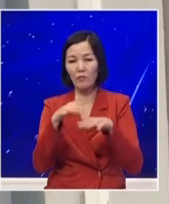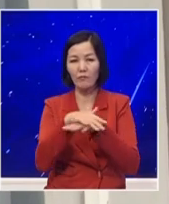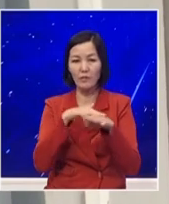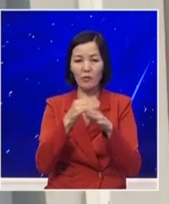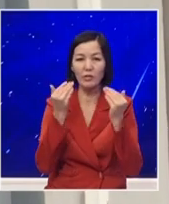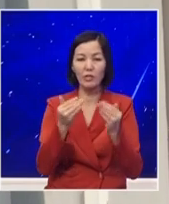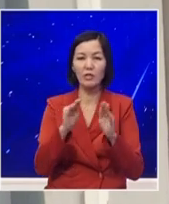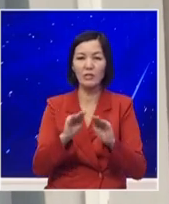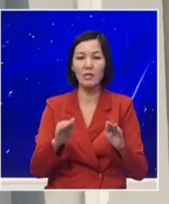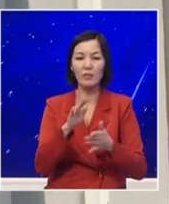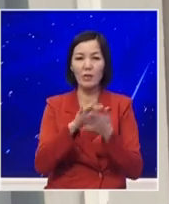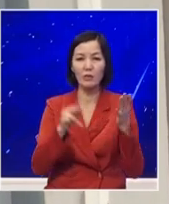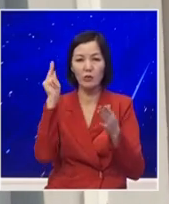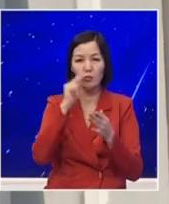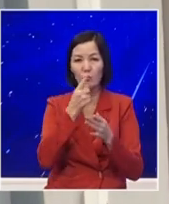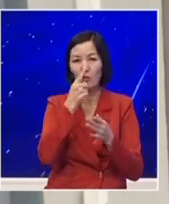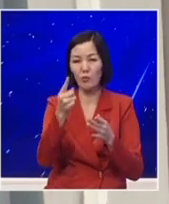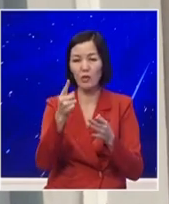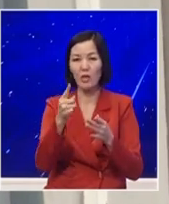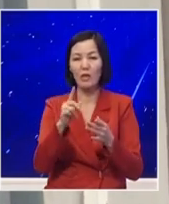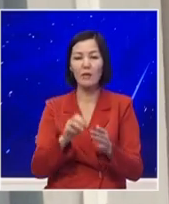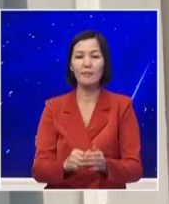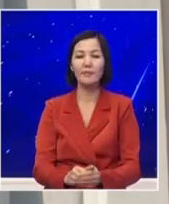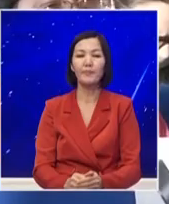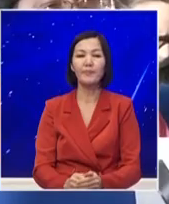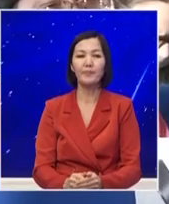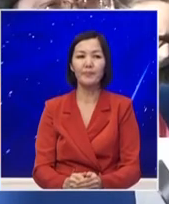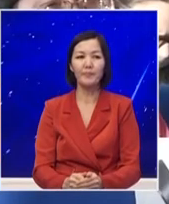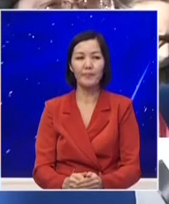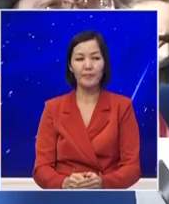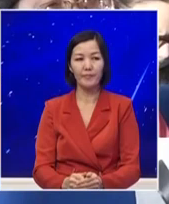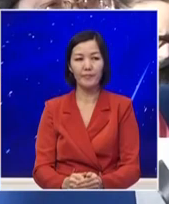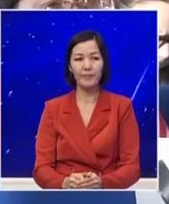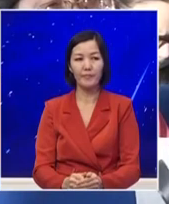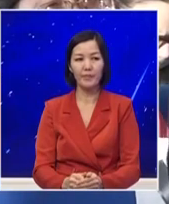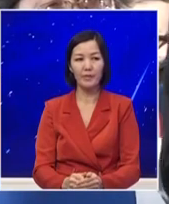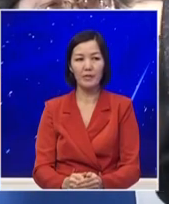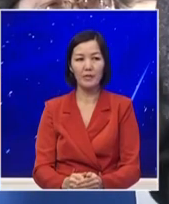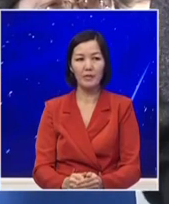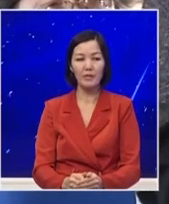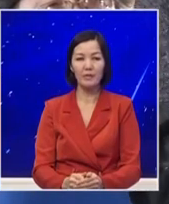как сейчас дети продолжают получать знания посредством онлайн-занятий.